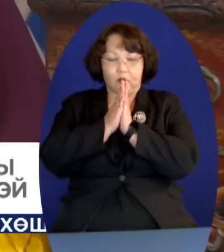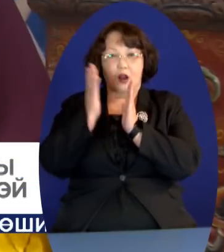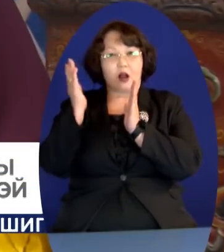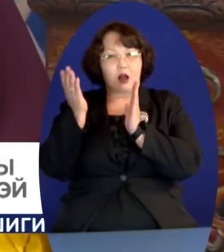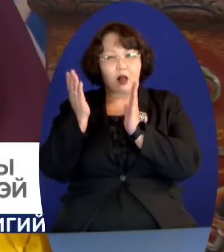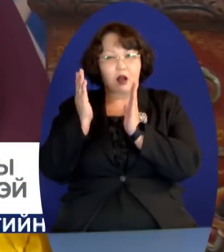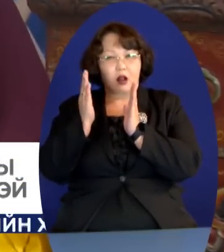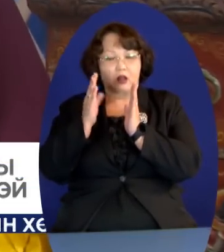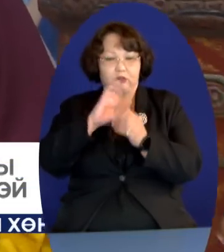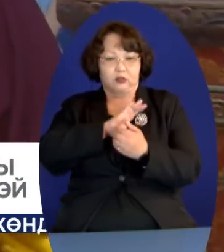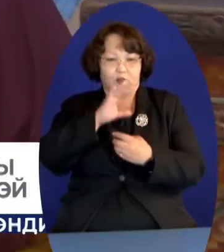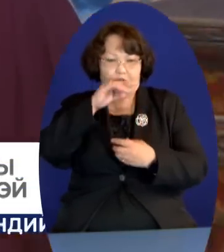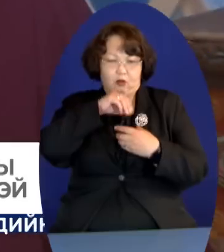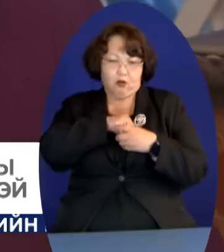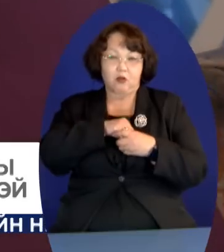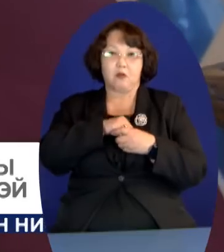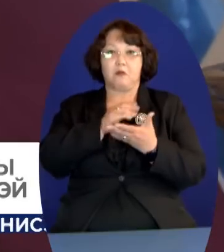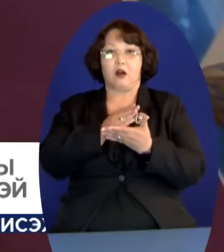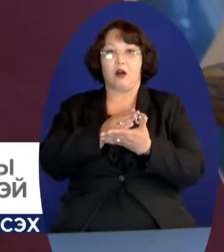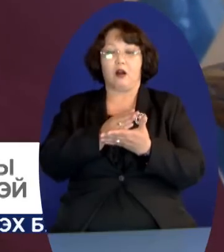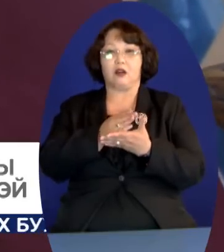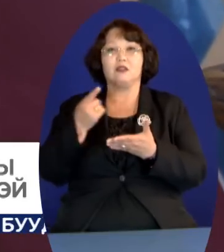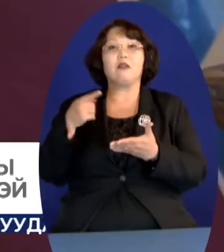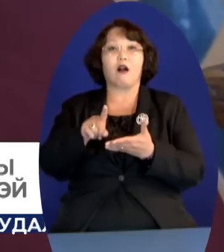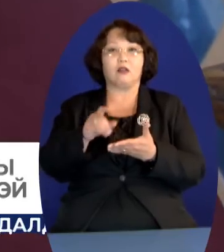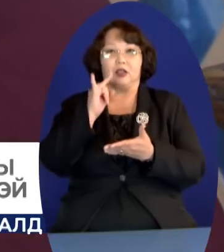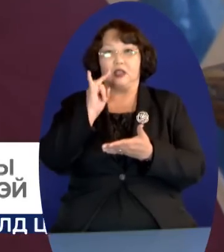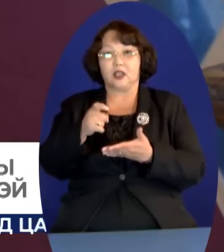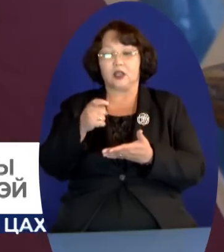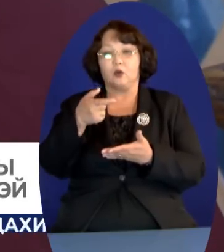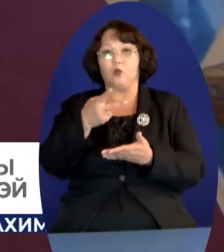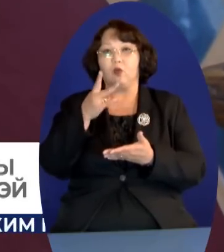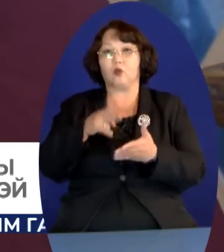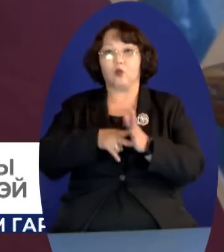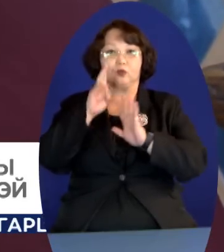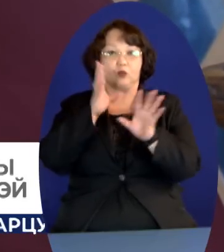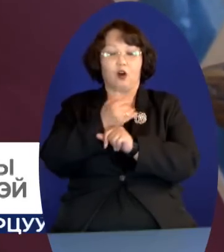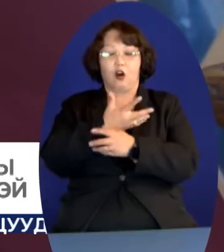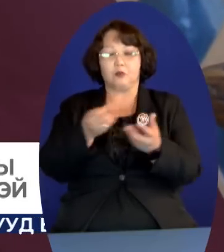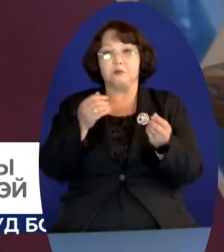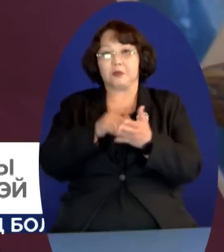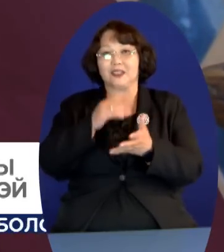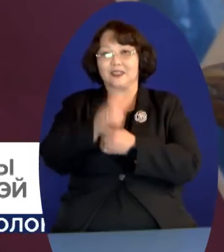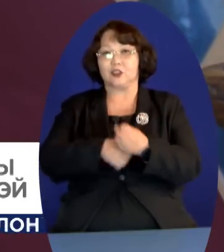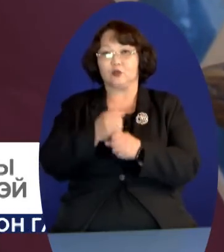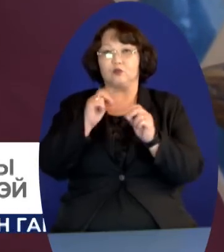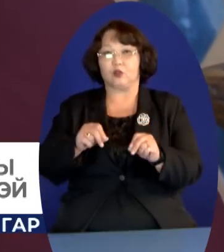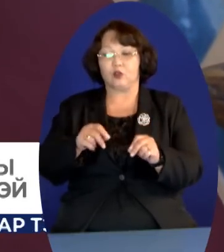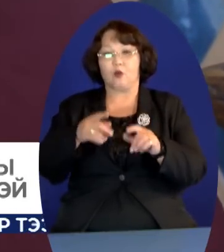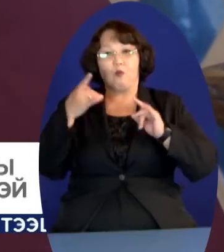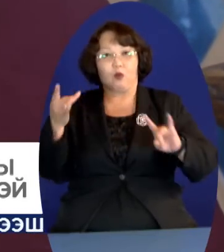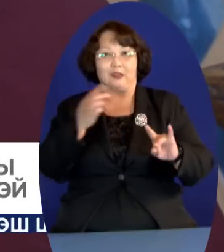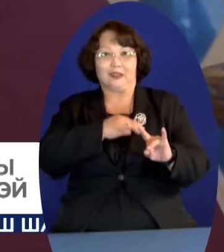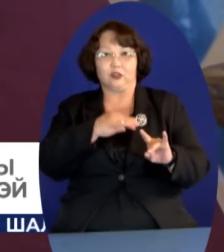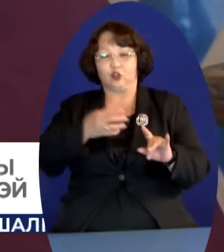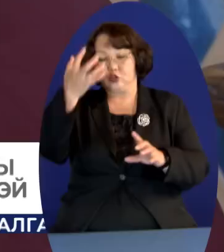байгаа. Яагаад вэ? Их гүрэн байгуулж олон мянган жилийг өнгөрөөхдөө бурхны шашныг төрийн шашин байлгаж исэн Эмил